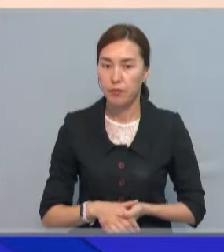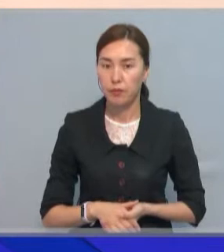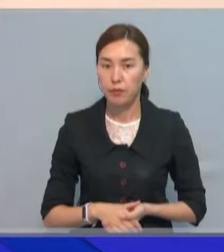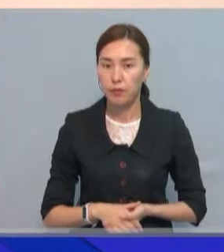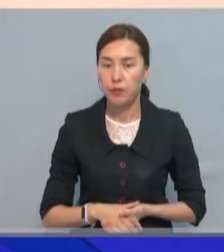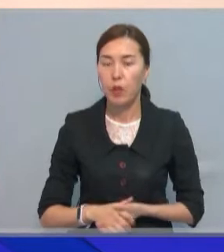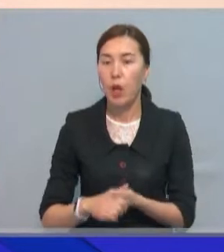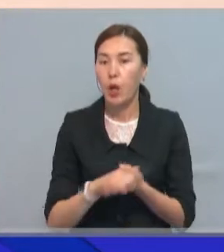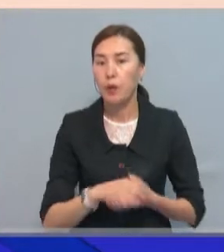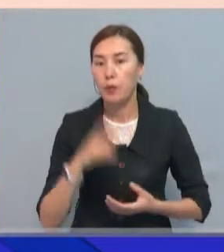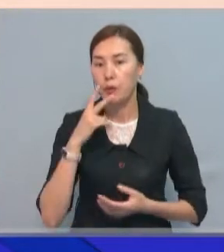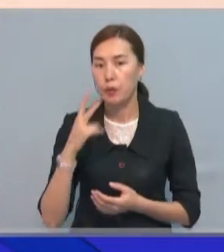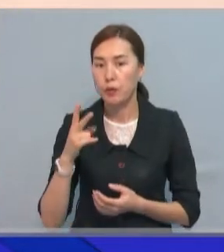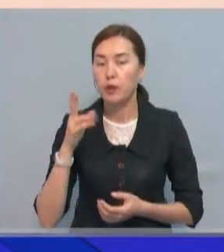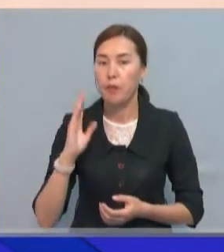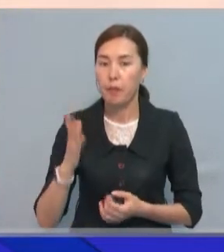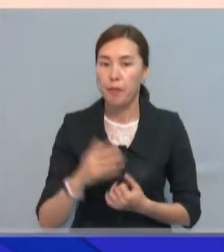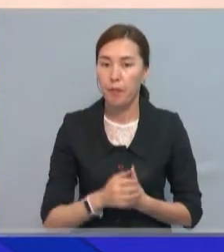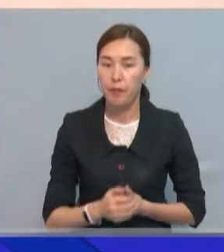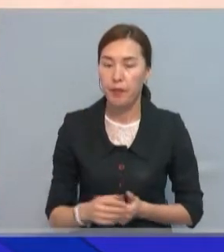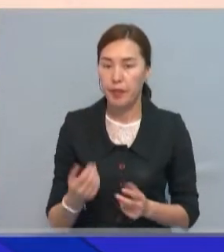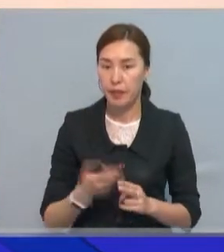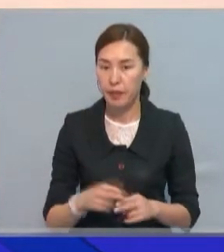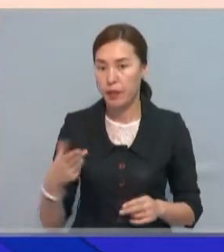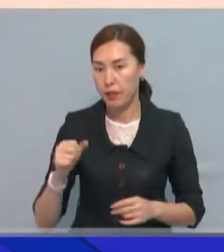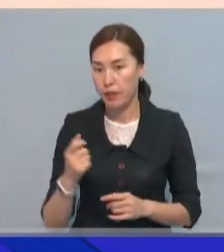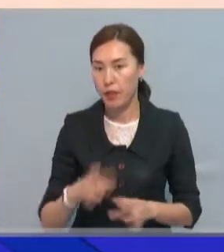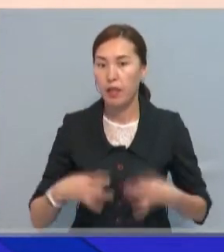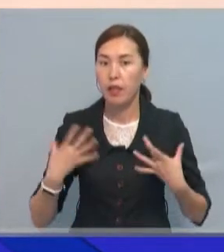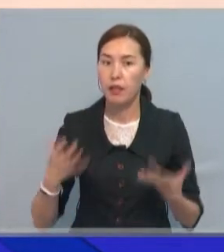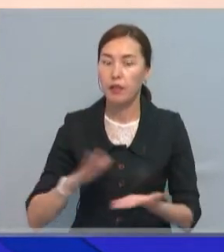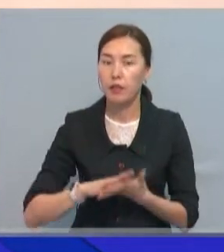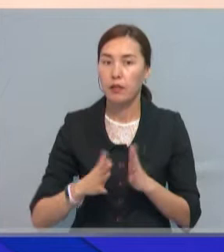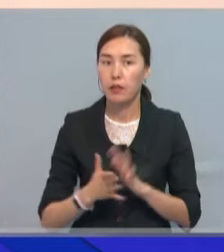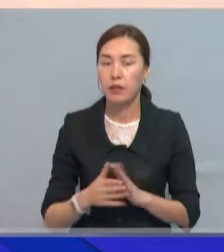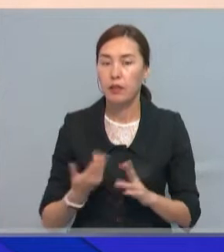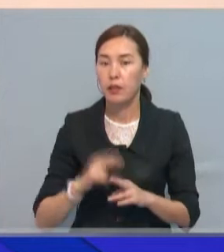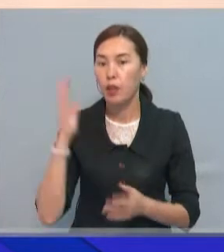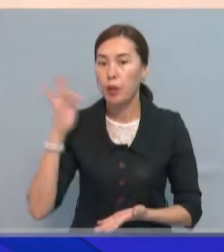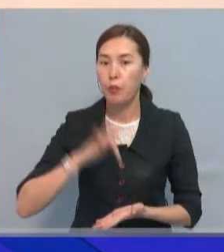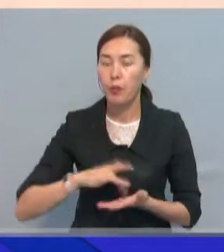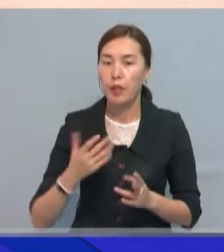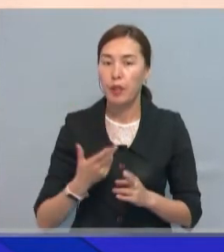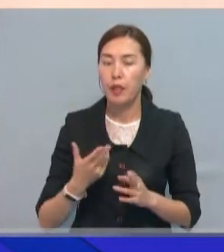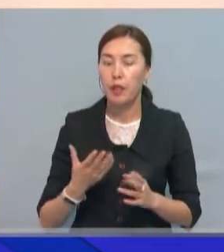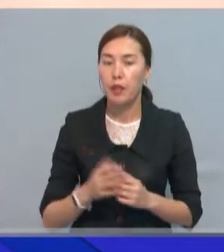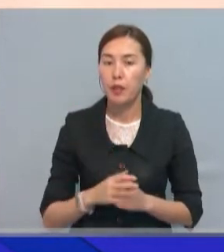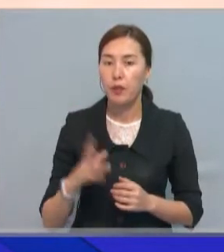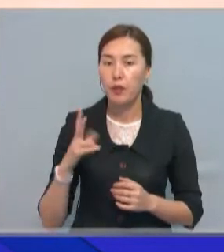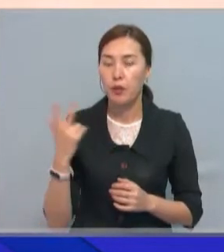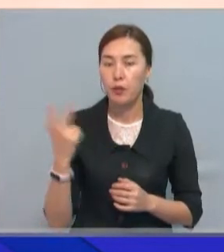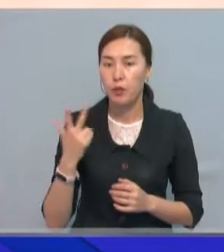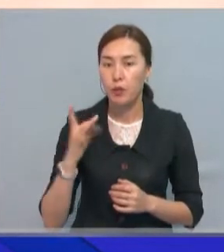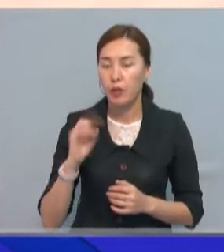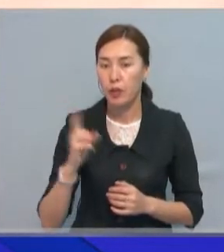мүшелерінің ауызбіршілігін көрсетіп жатқаны, ол шынында да атап өтетін жағдай. Міне Шымкентте осымен